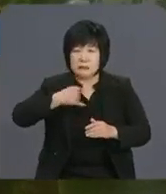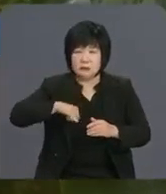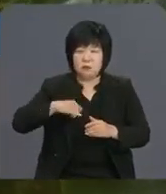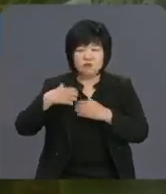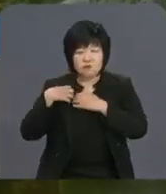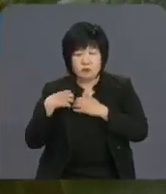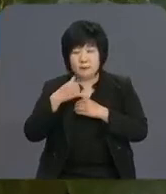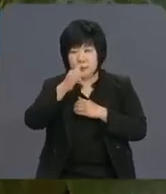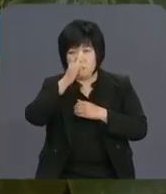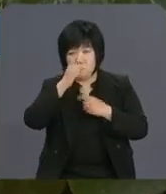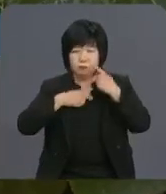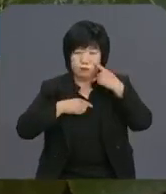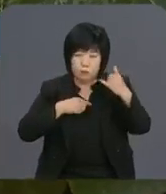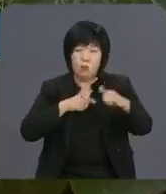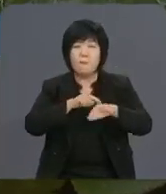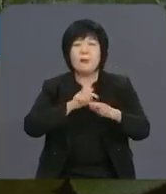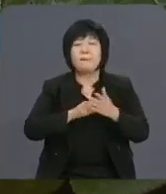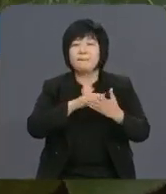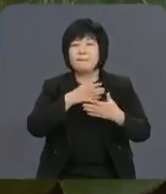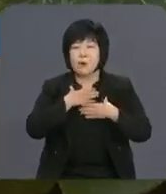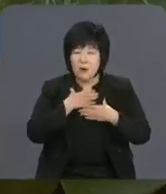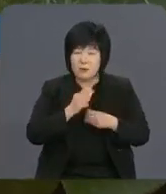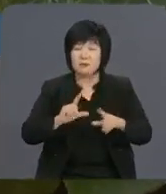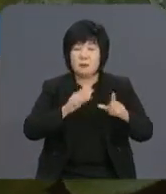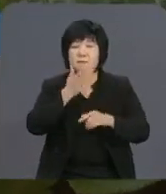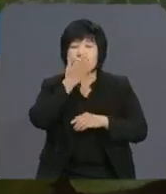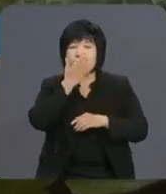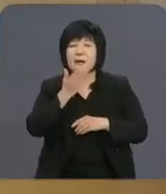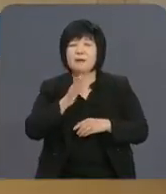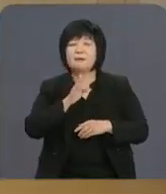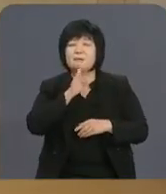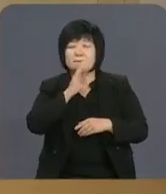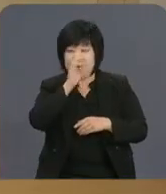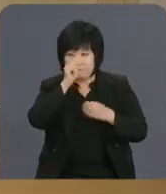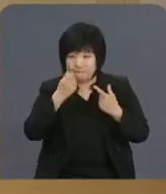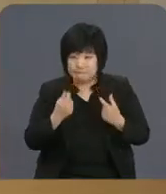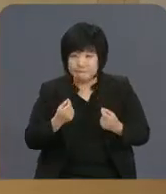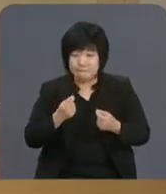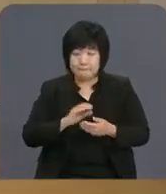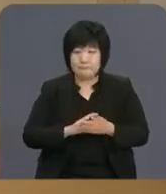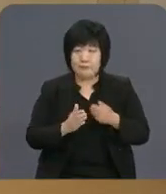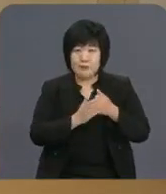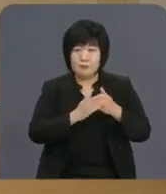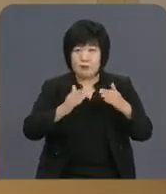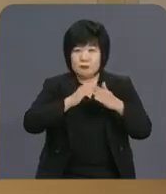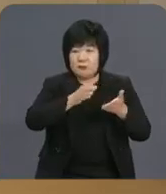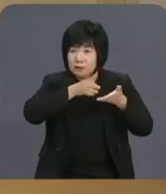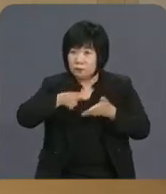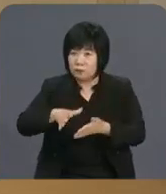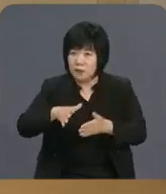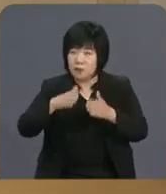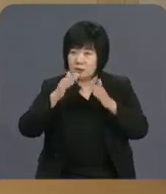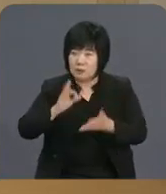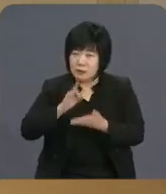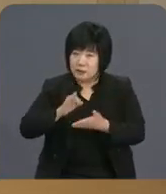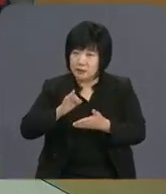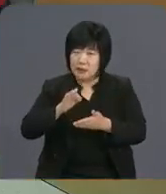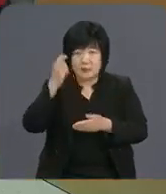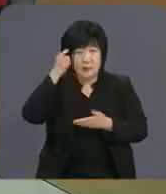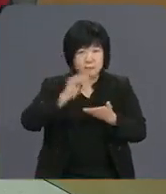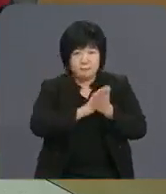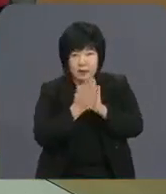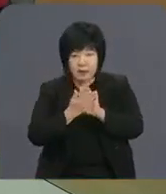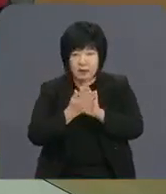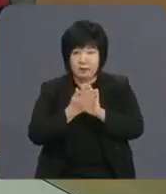부모대로 만 편안하게 살 수 있고 언어는 좋아요 이처럼 집은 상 속해야 할 재산 이라는 인식이 바뀌며